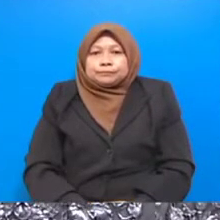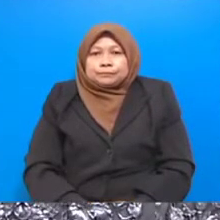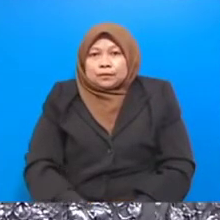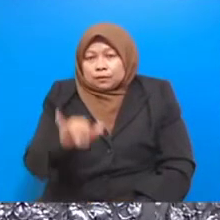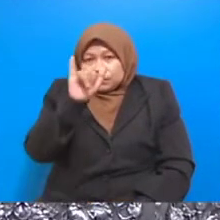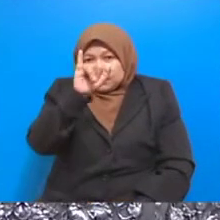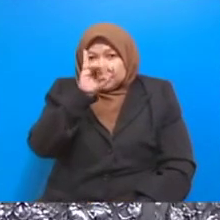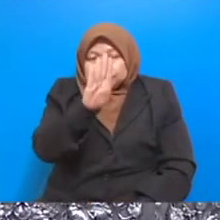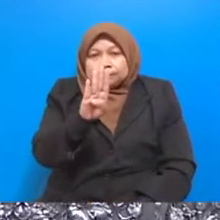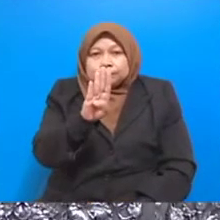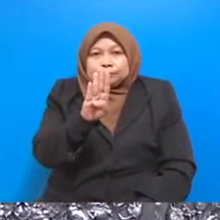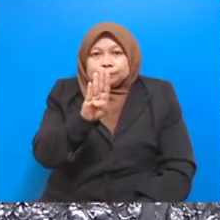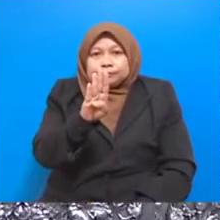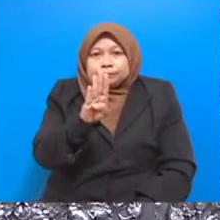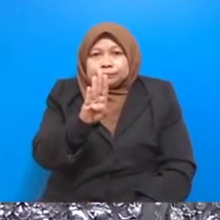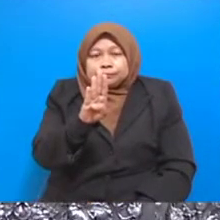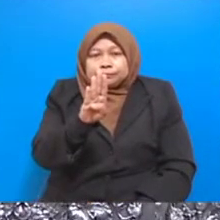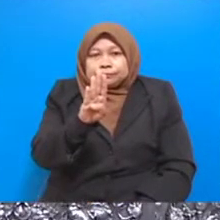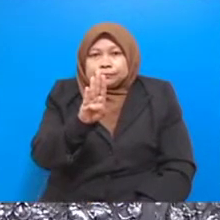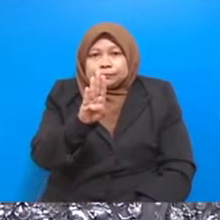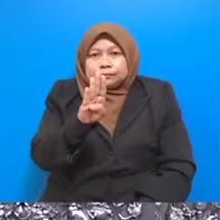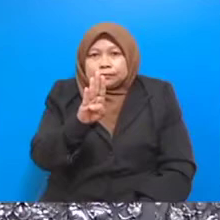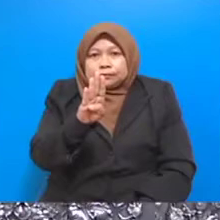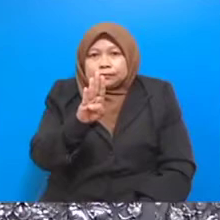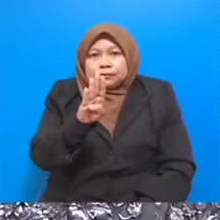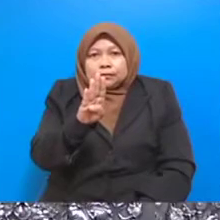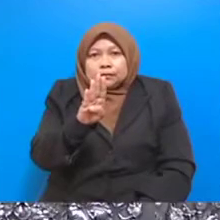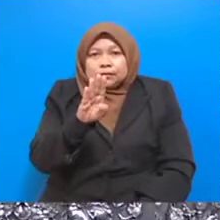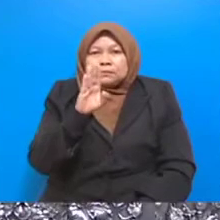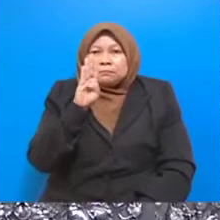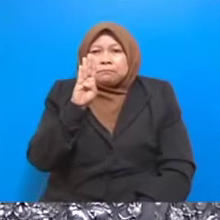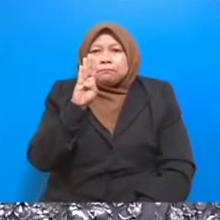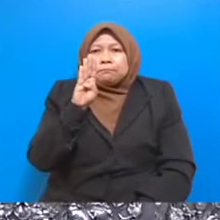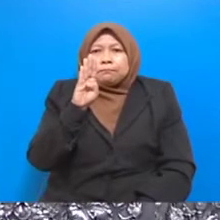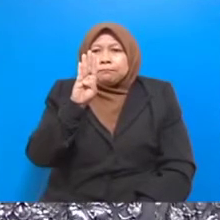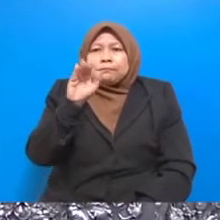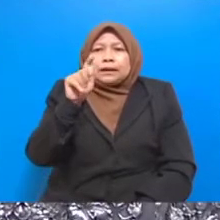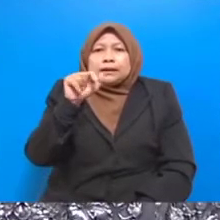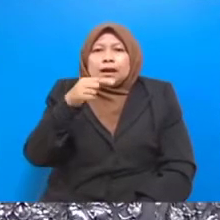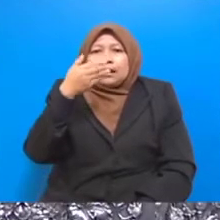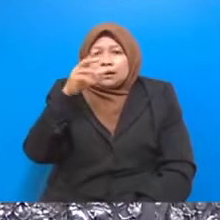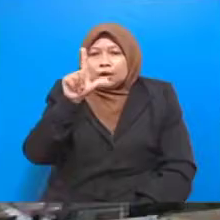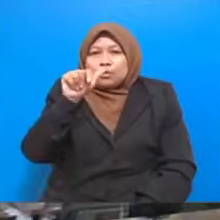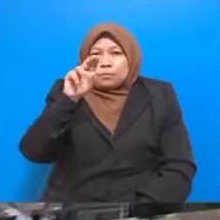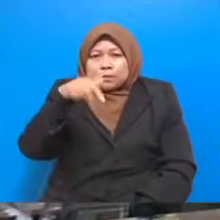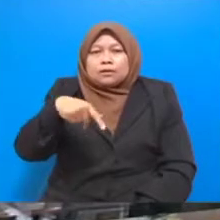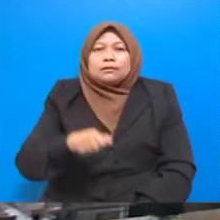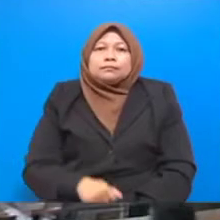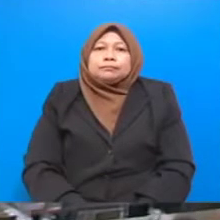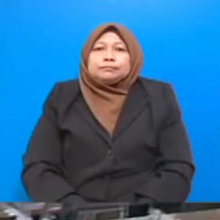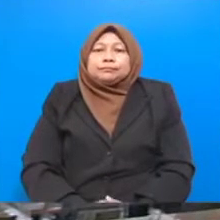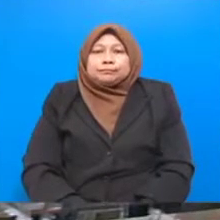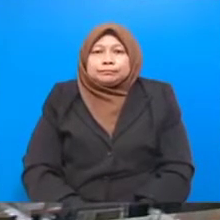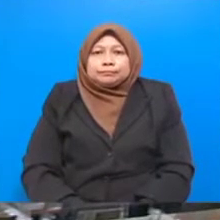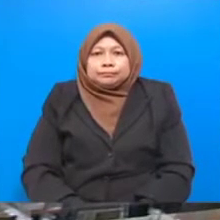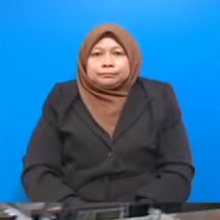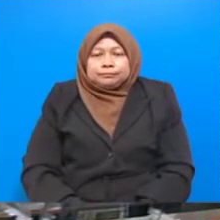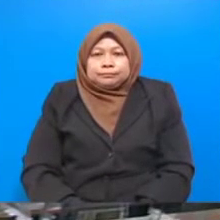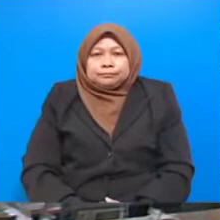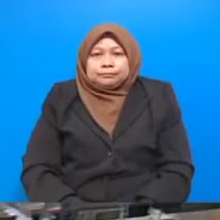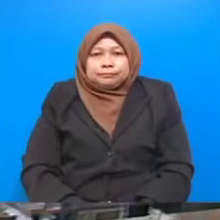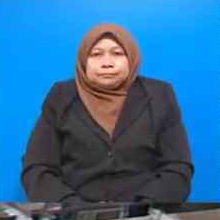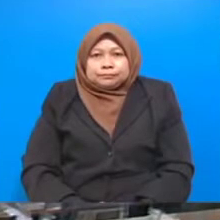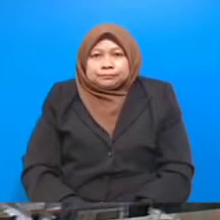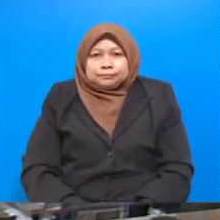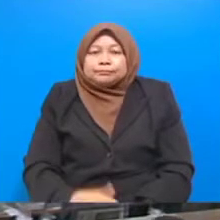bromad badbad yang lupa batang lupa seller hai hai hai